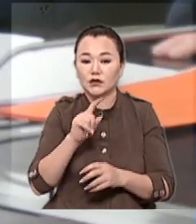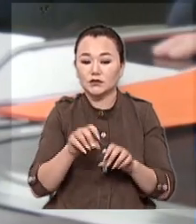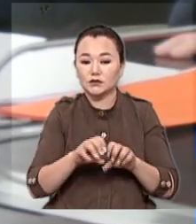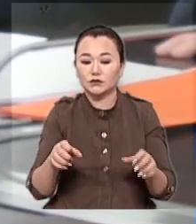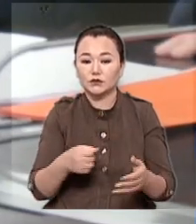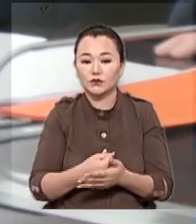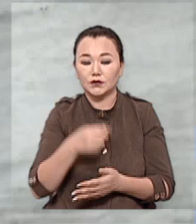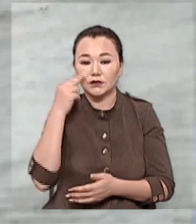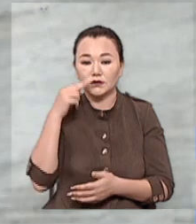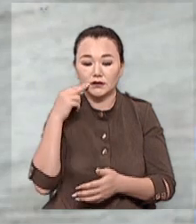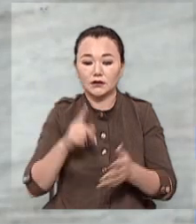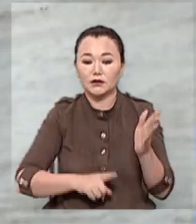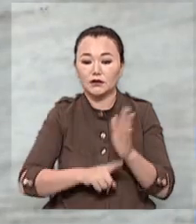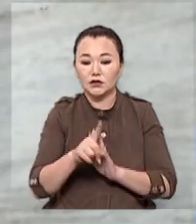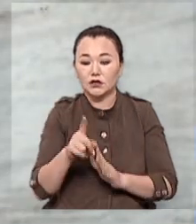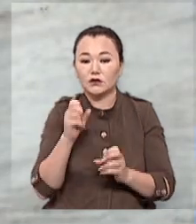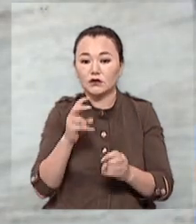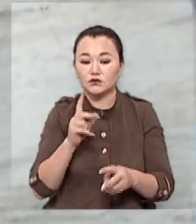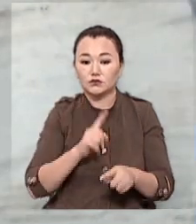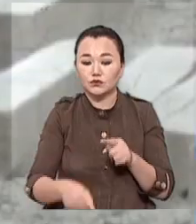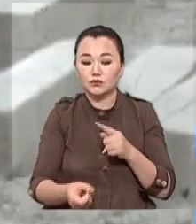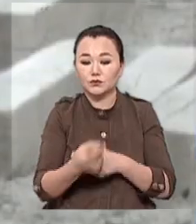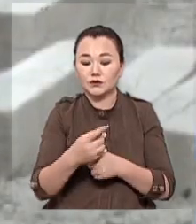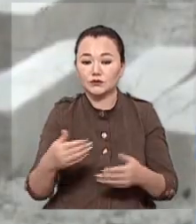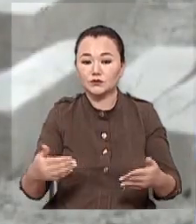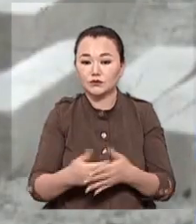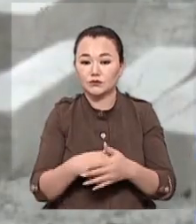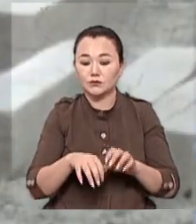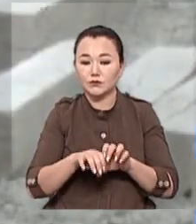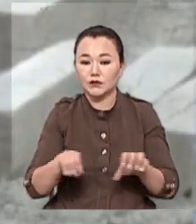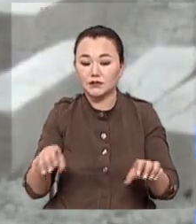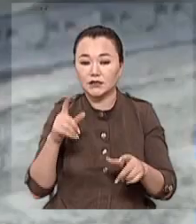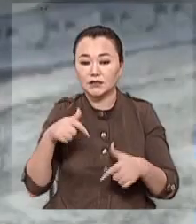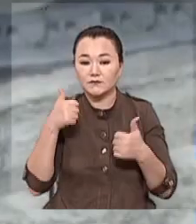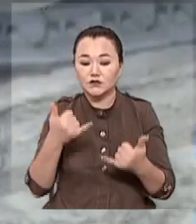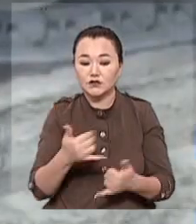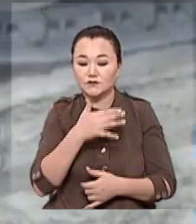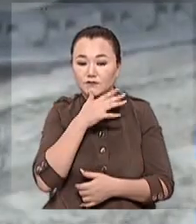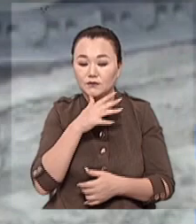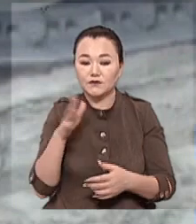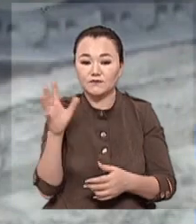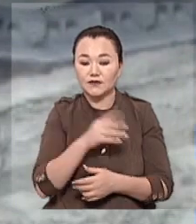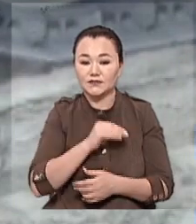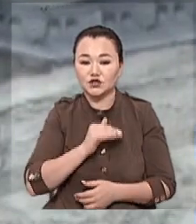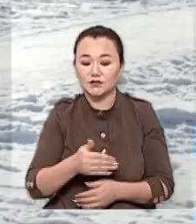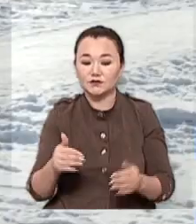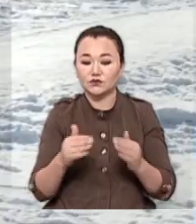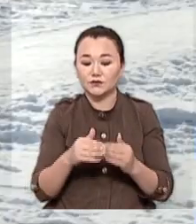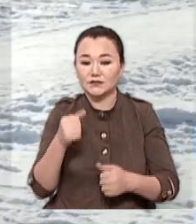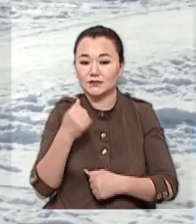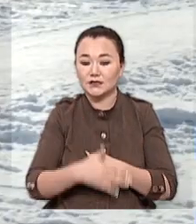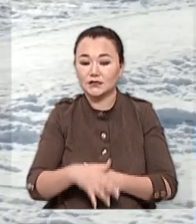Китая уже начались. Однако, как скоро появится новая магистраль, неизвестно. Тем временем практически весь частный сектор